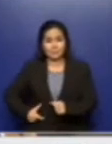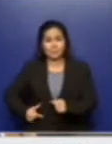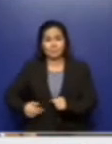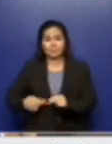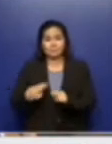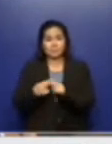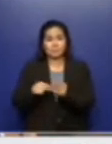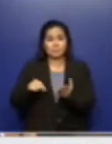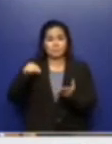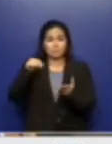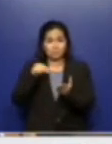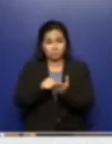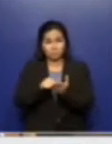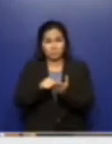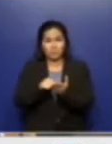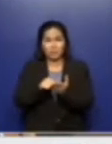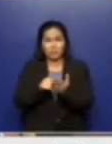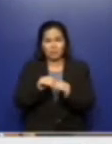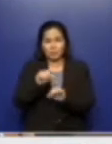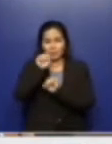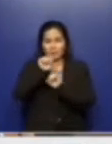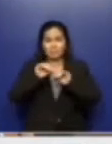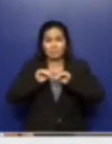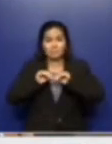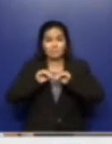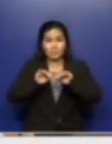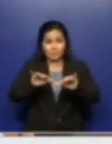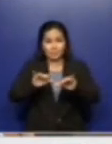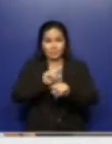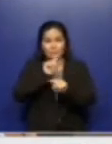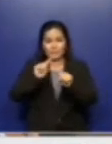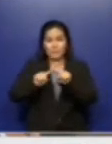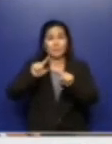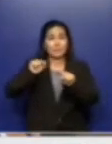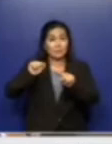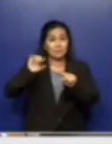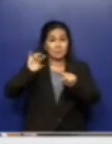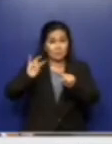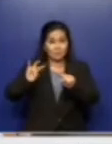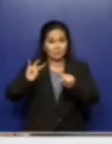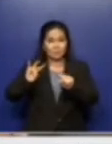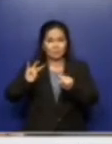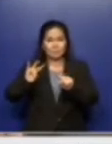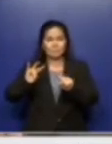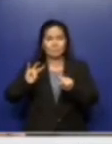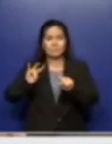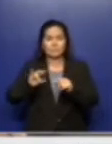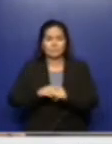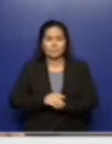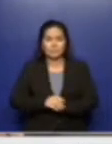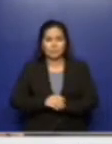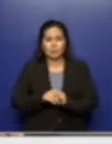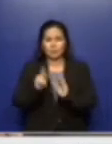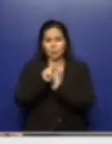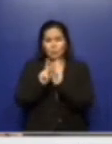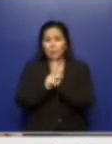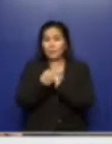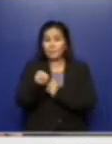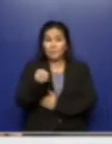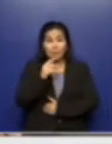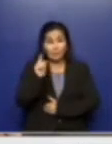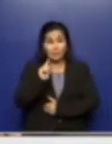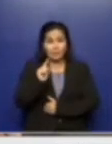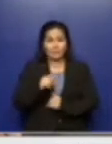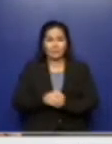ามิตรปรมาภิไธยนะฮะแล้วก็ให้ประกาศใช้ในวันที่27กฎหมายฉบับนี้เขาก็บอกว่าให้มีผ